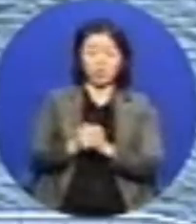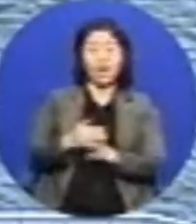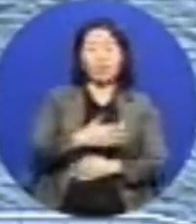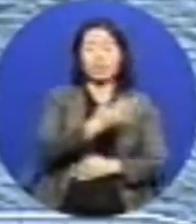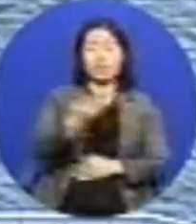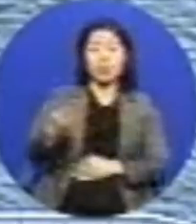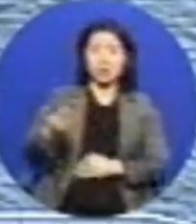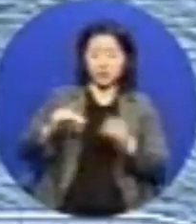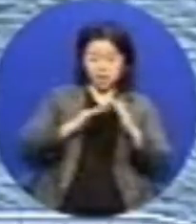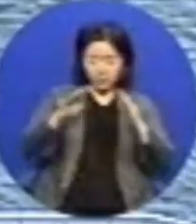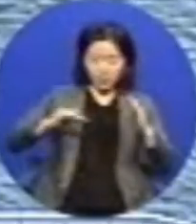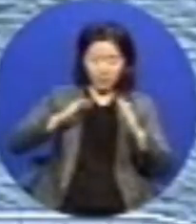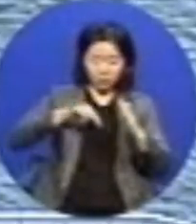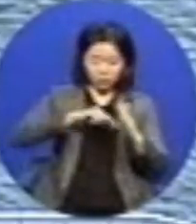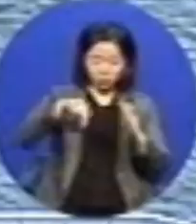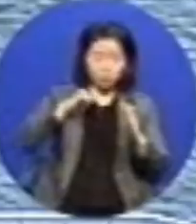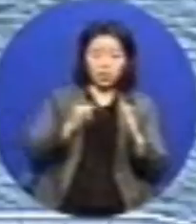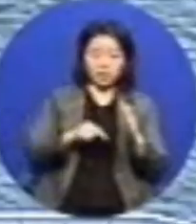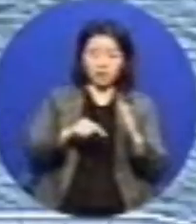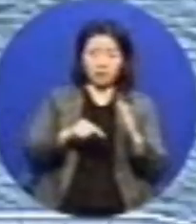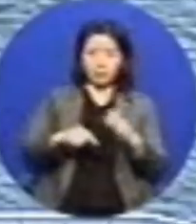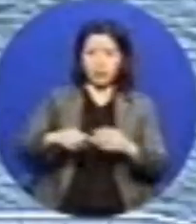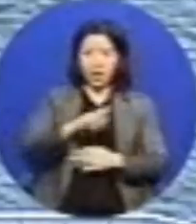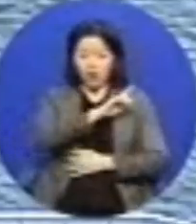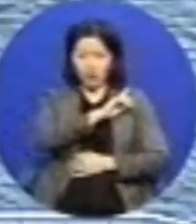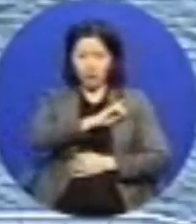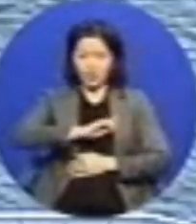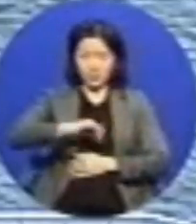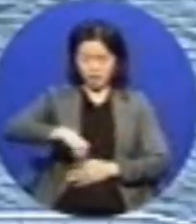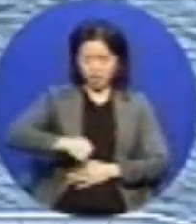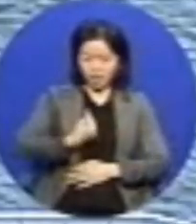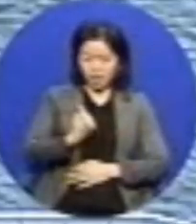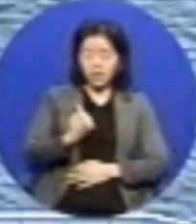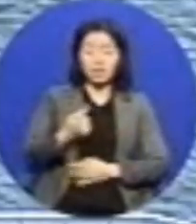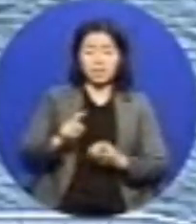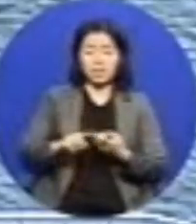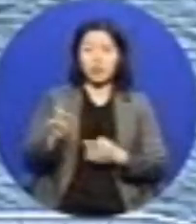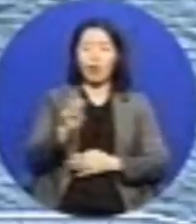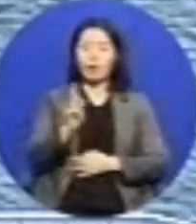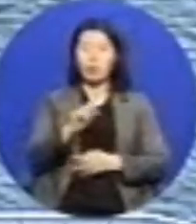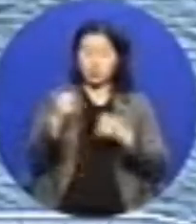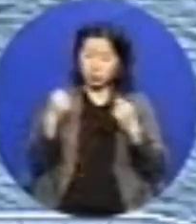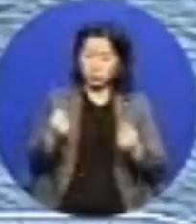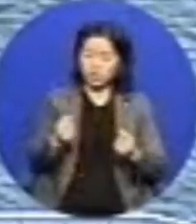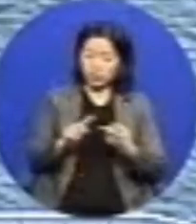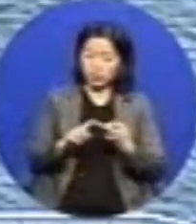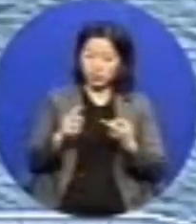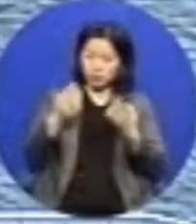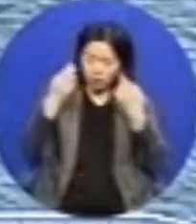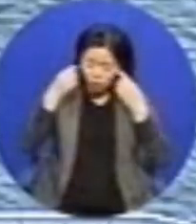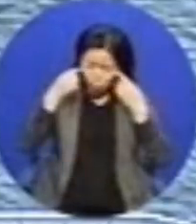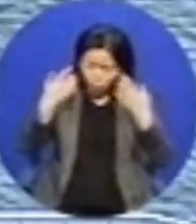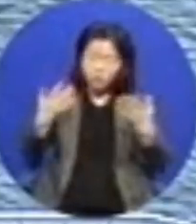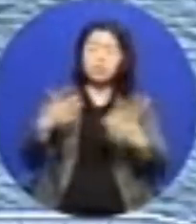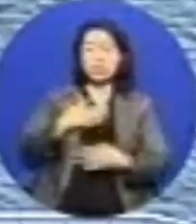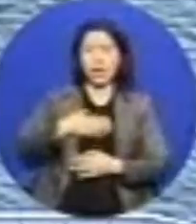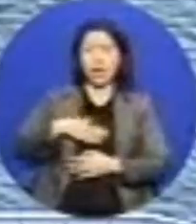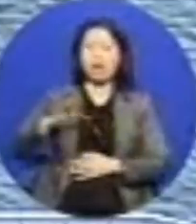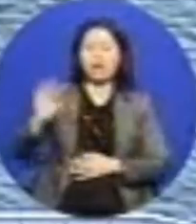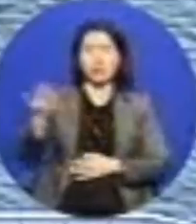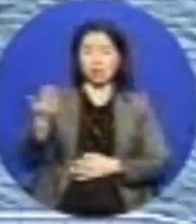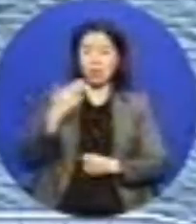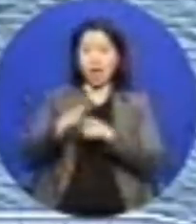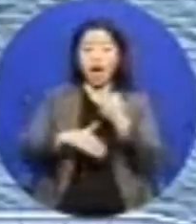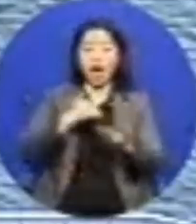여러분이 가정 안에서 가장 자기 자신이 어떤 존재인가를 정확하게 알게 됩니다 하나님이